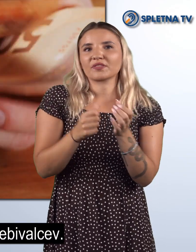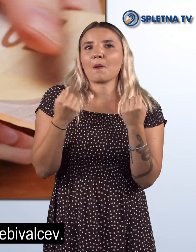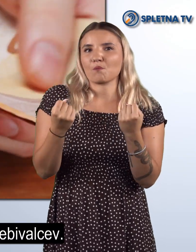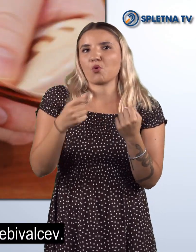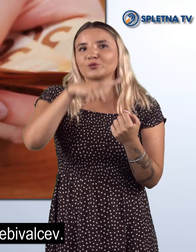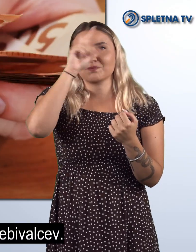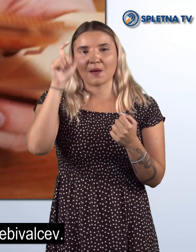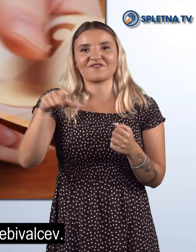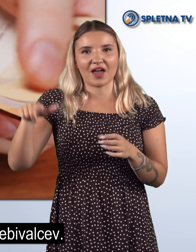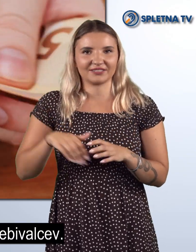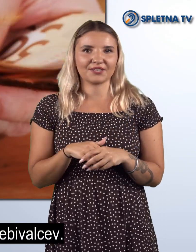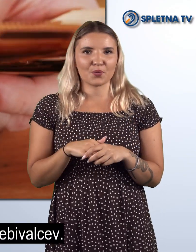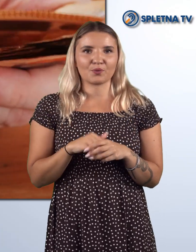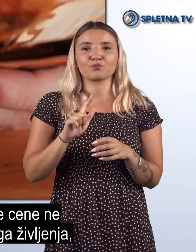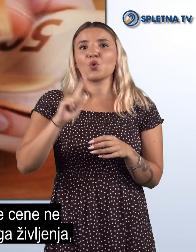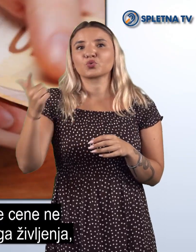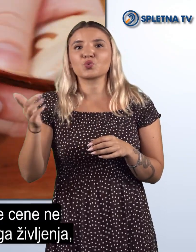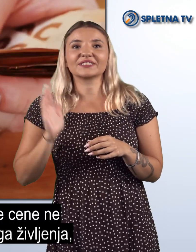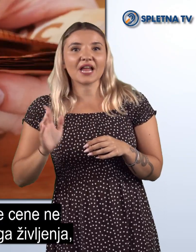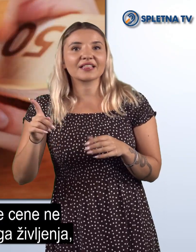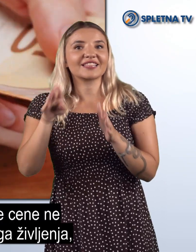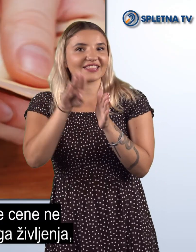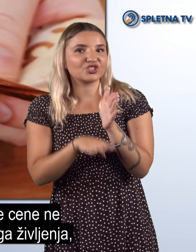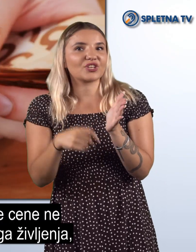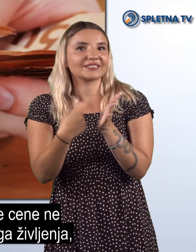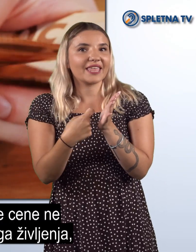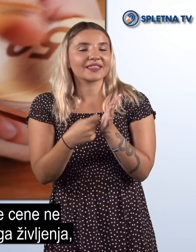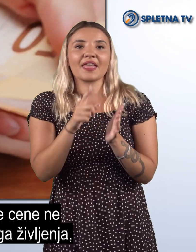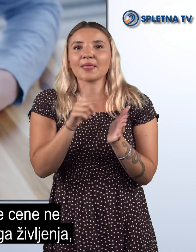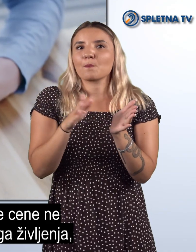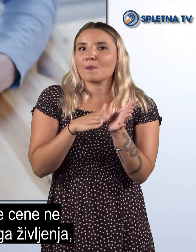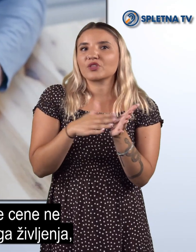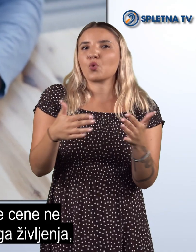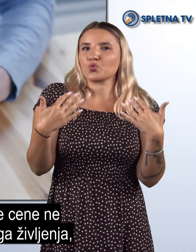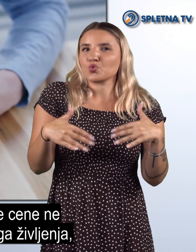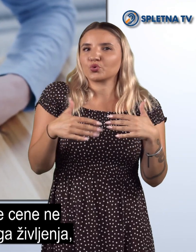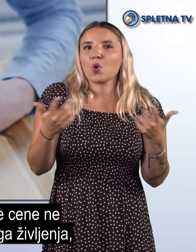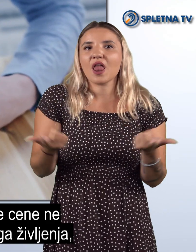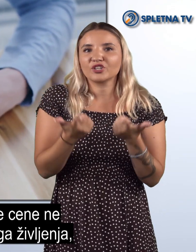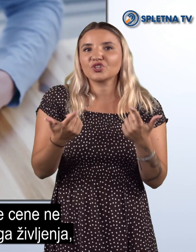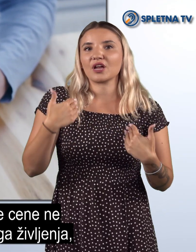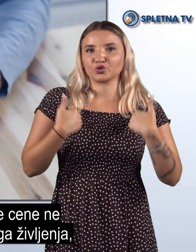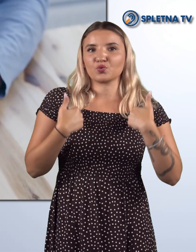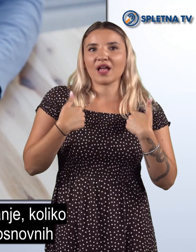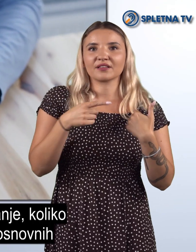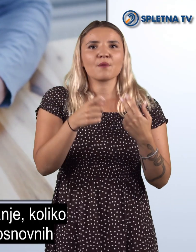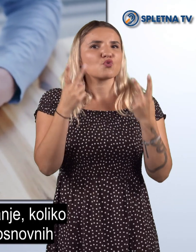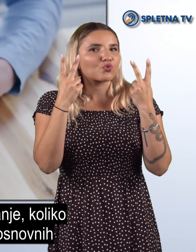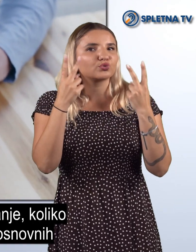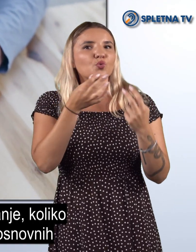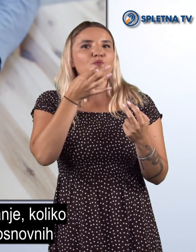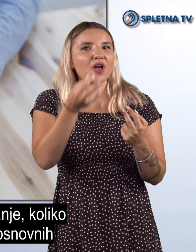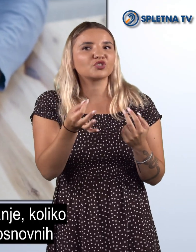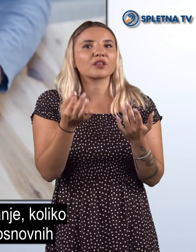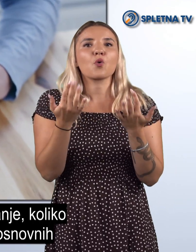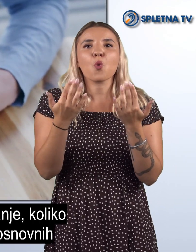kupna moč prebivalcev. Po drugi strani nižje cene ne pomenijo nujno lažjega življenja, saj je ključno vprašanje,